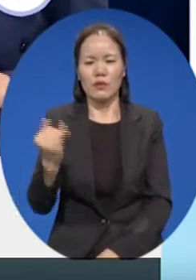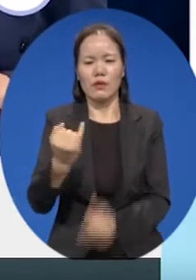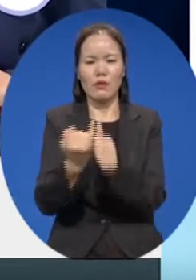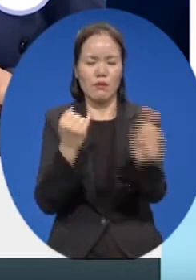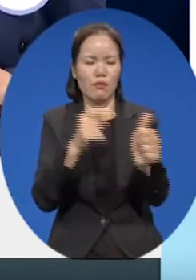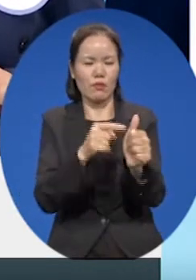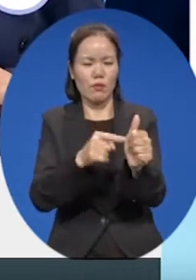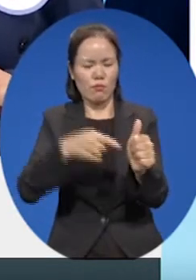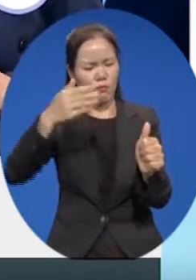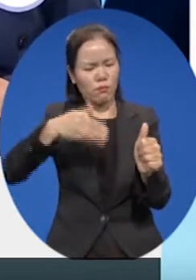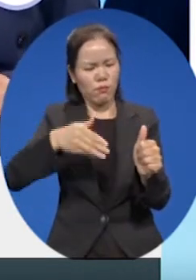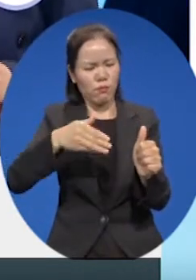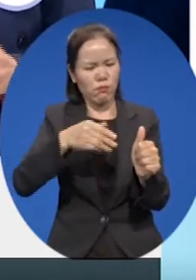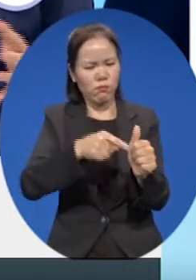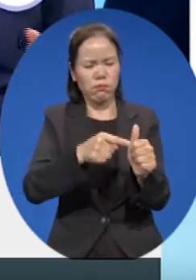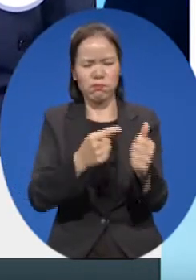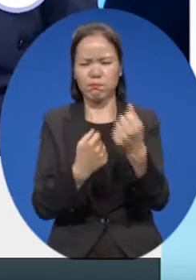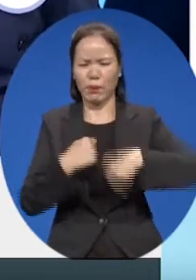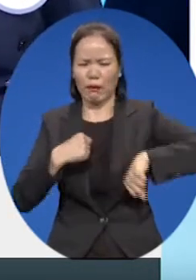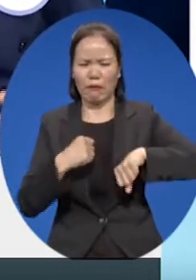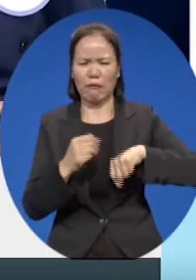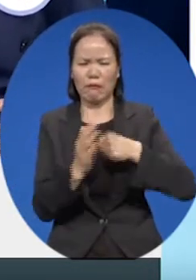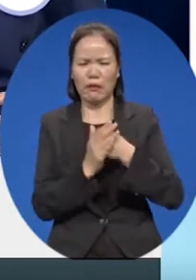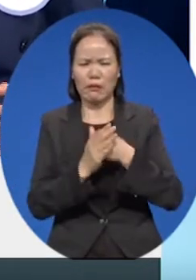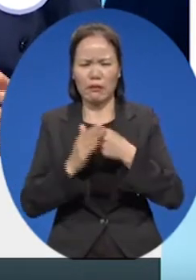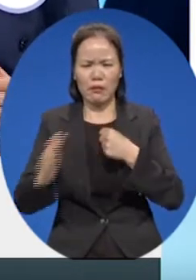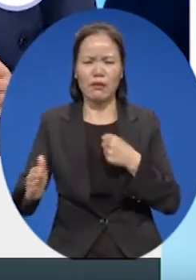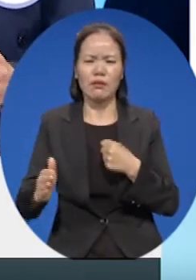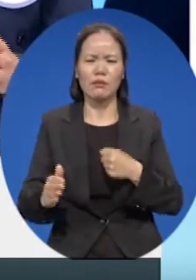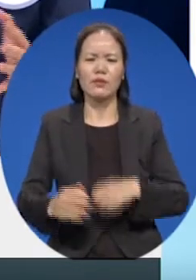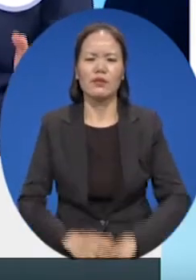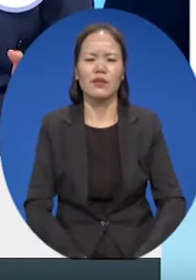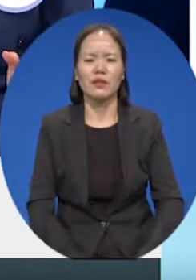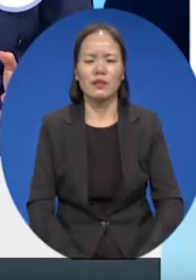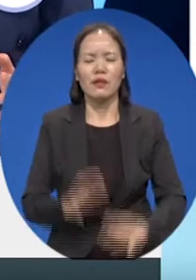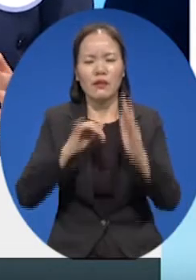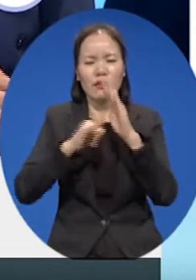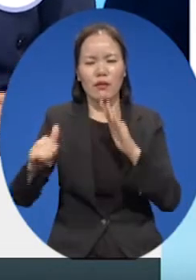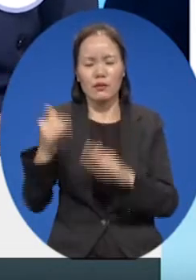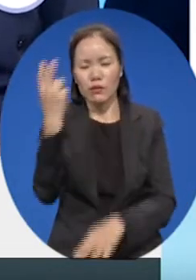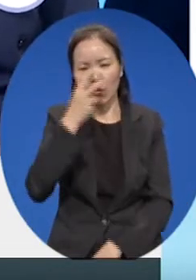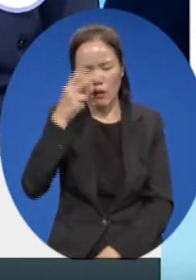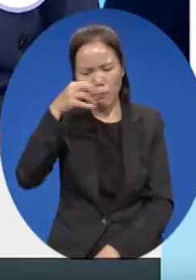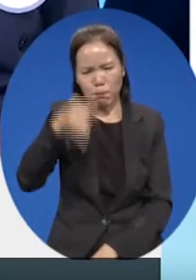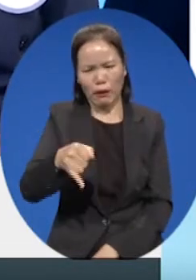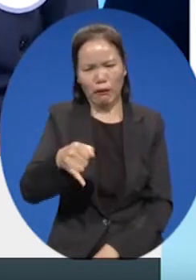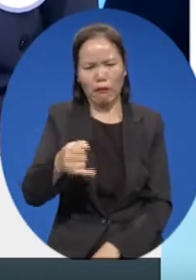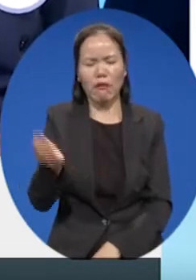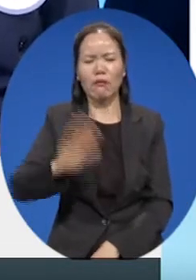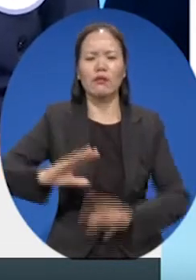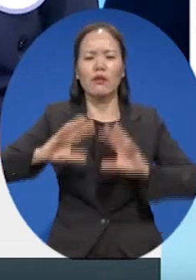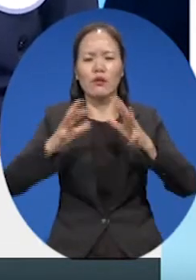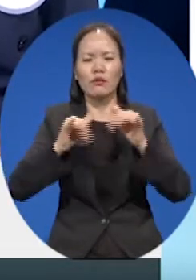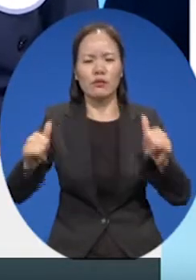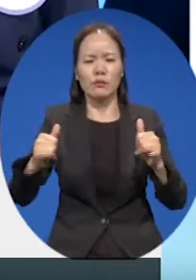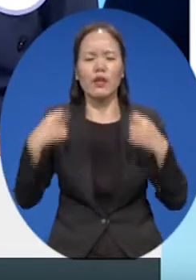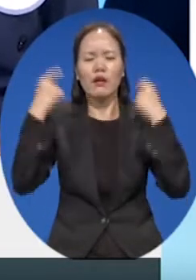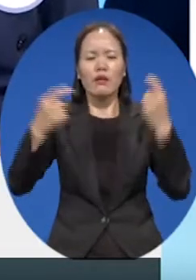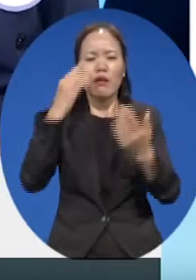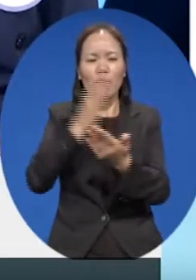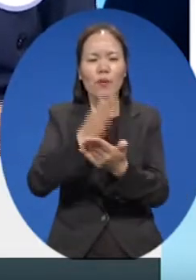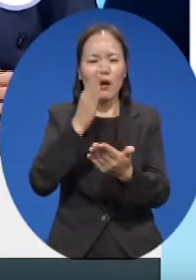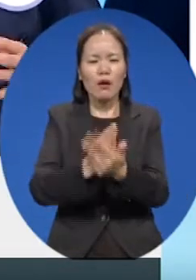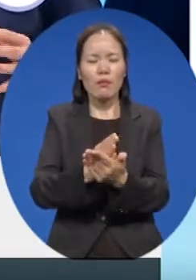안 먹힌 거잖아요. 그런데 수신제가 치고 평천하라 그러는데 가족도 관리를 못하면서 무슨 국민한테 그런 얘기를